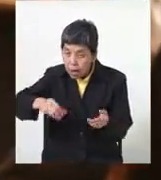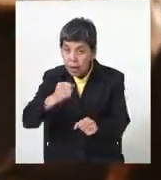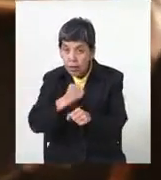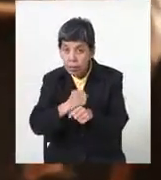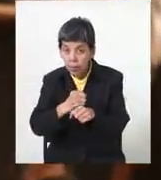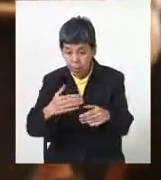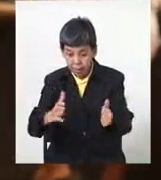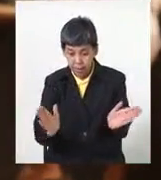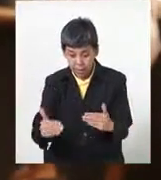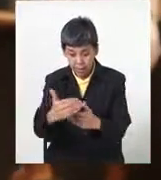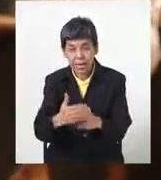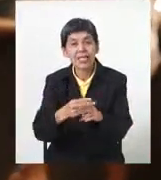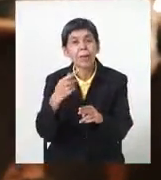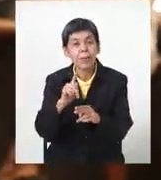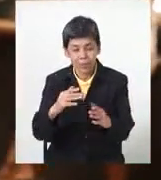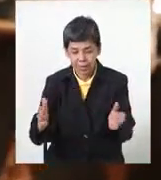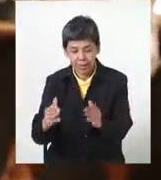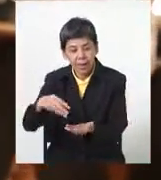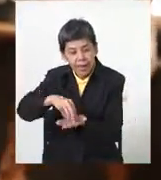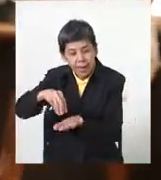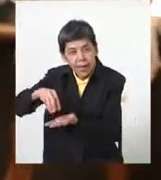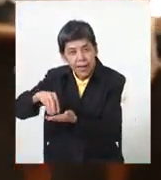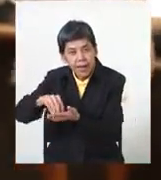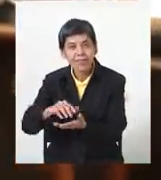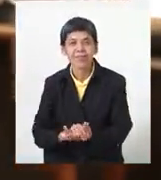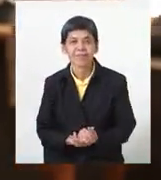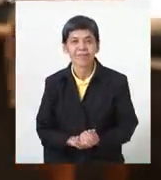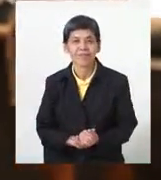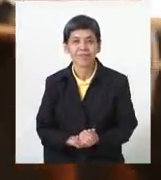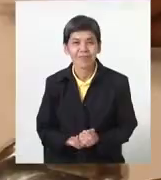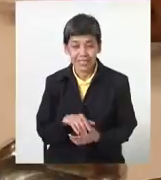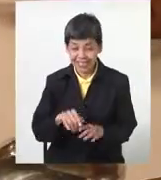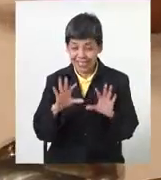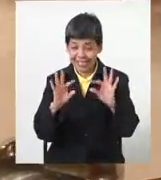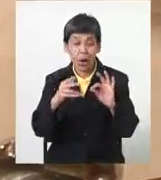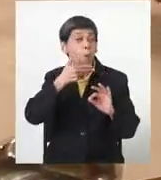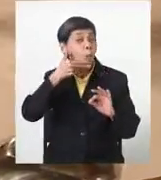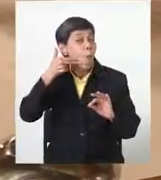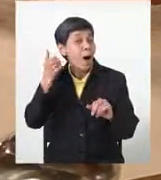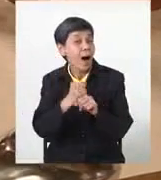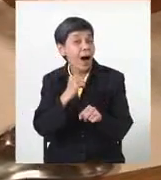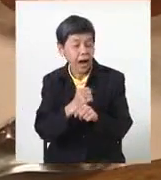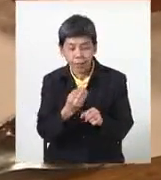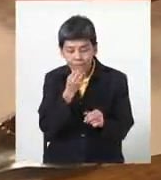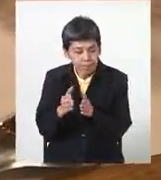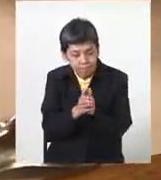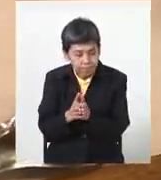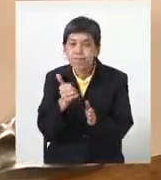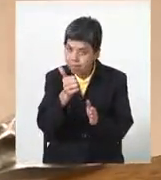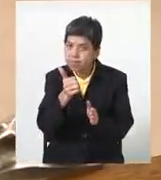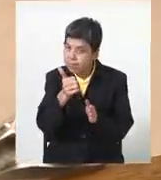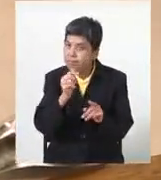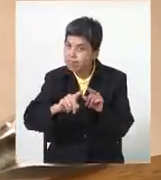หยอดถ้าถ้าเราใส่ปี๊บก็จะเรียกน้ำตาลปี๊บแต่ถ้าเราหยอดอย่างงนี้ก็จะเรียกน้ำตาลปิดน้ำตาลตัวนี้นะครับสามารถที่จะไป